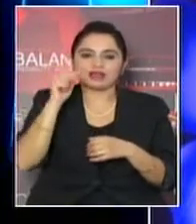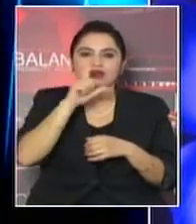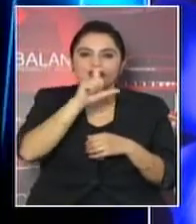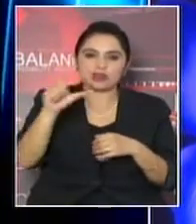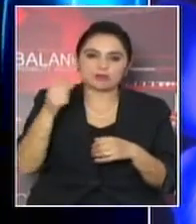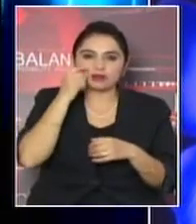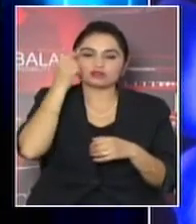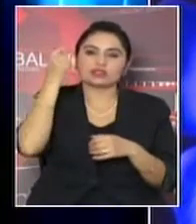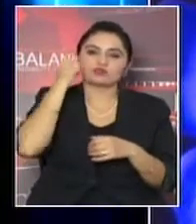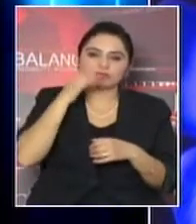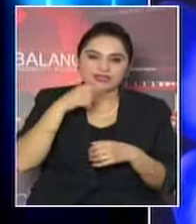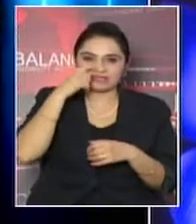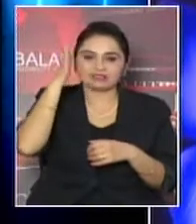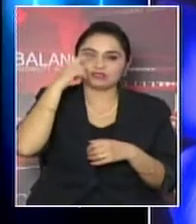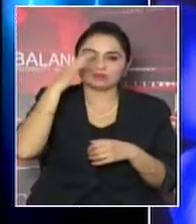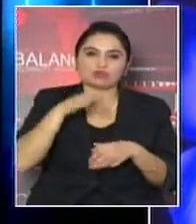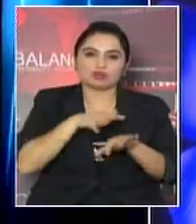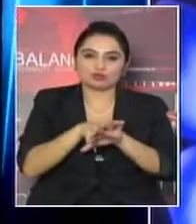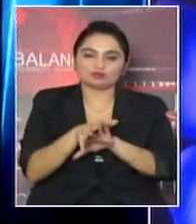दाजुभाइ तथा दिदीबहिनीहरू,